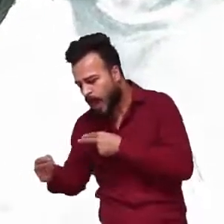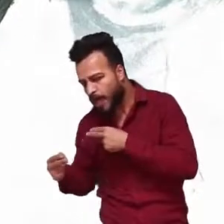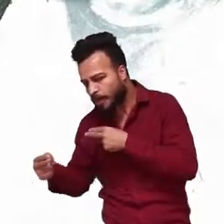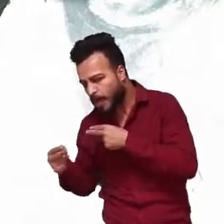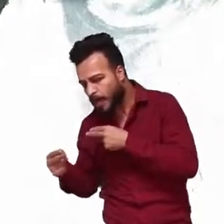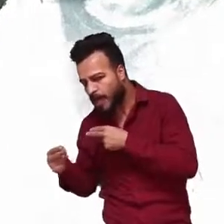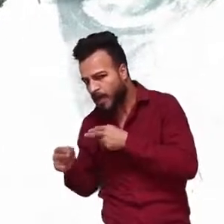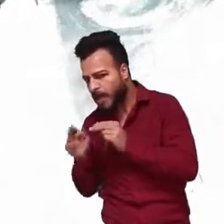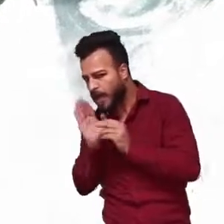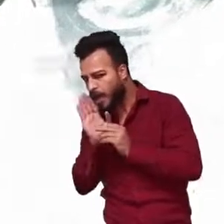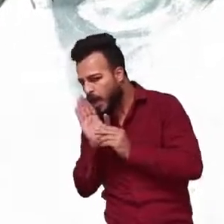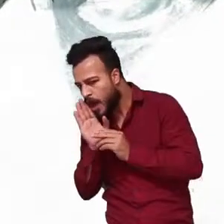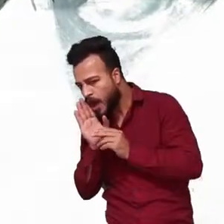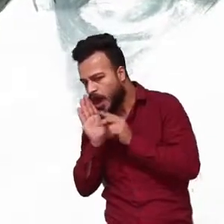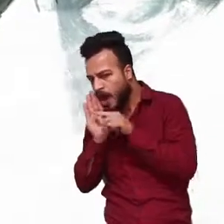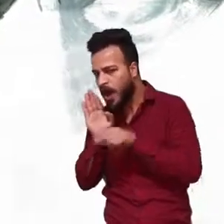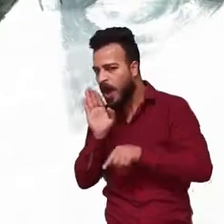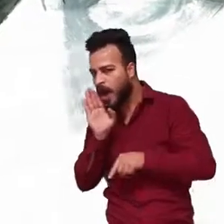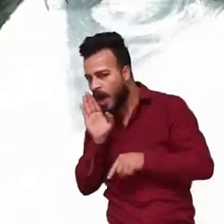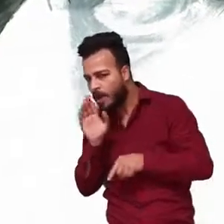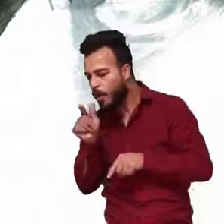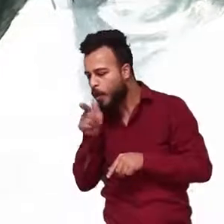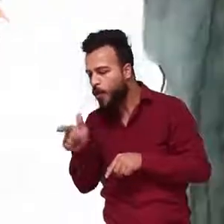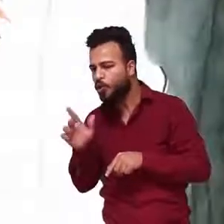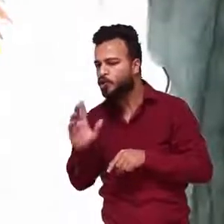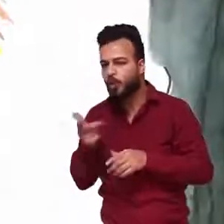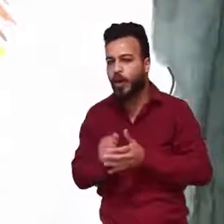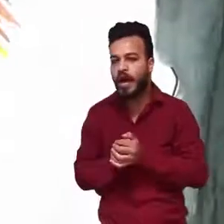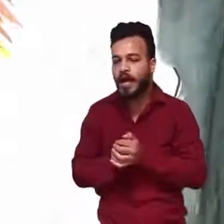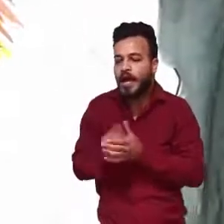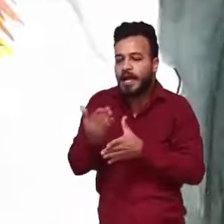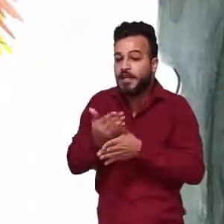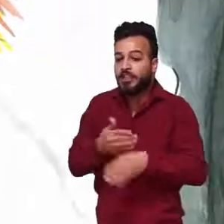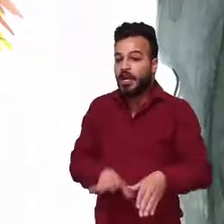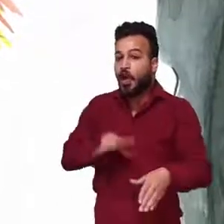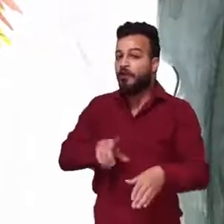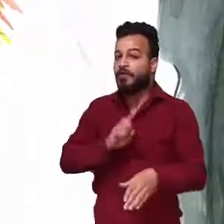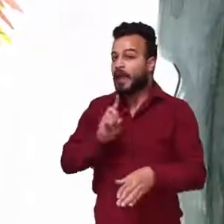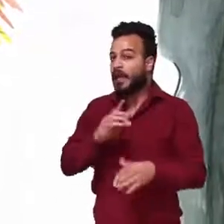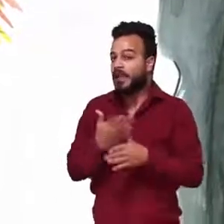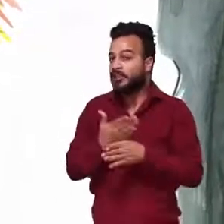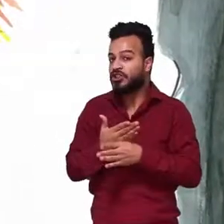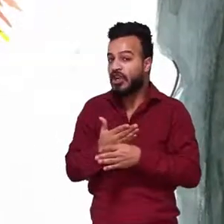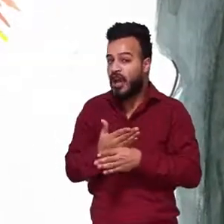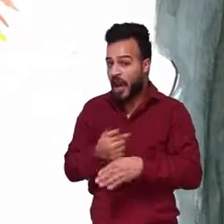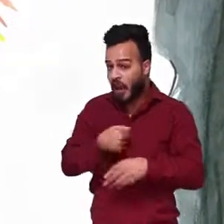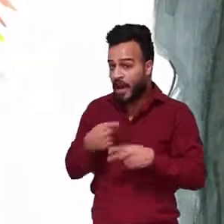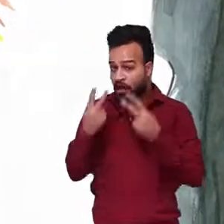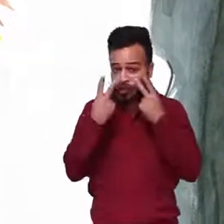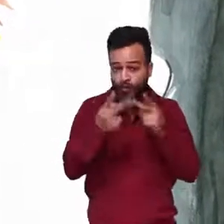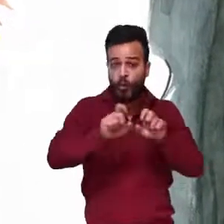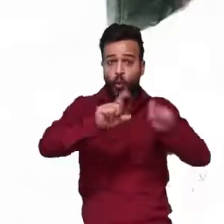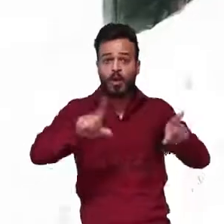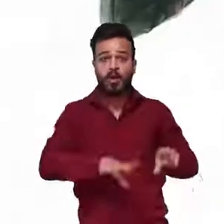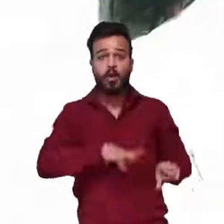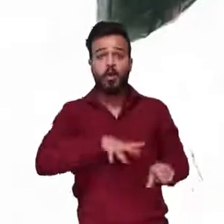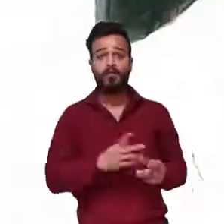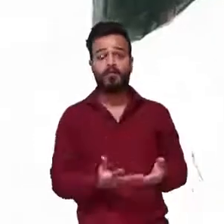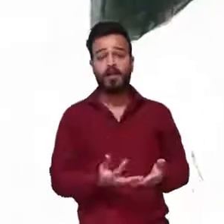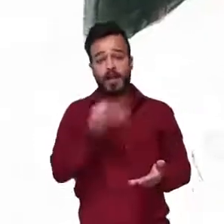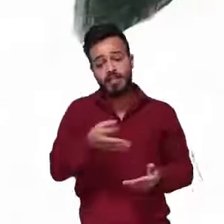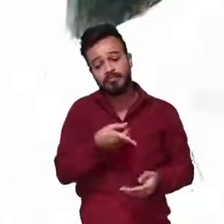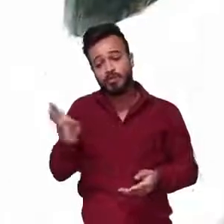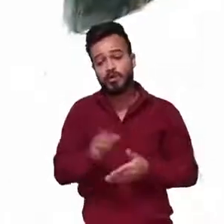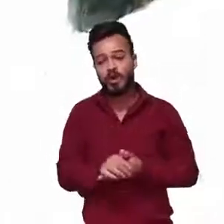من الأرنب، ثم همس في أذنه قائلا: لماذا لا تهرب بعيدا؟ ألا أبدو مخيفا؟